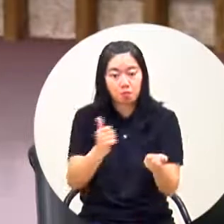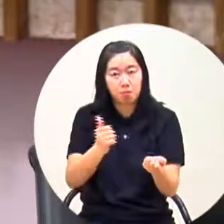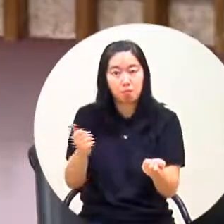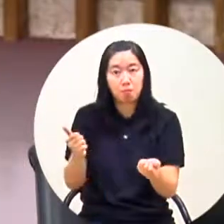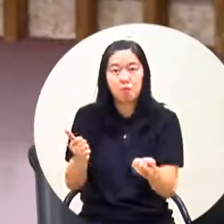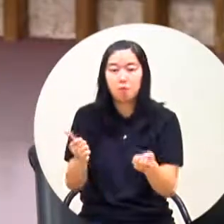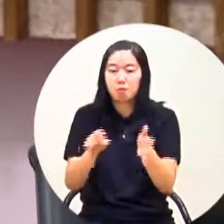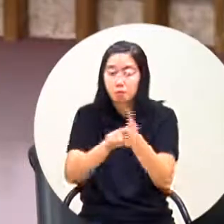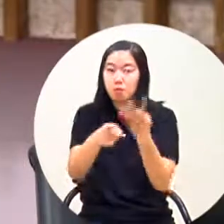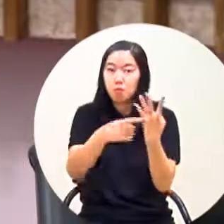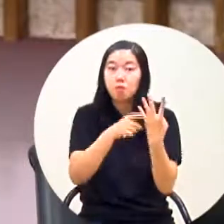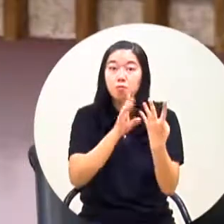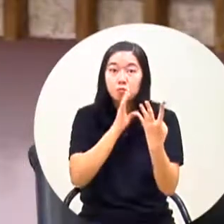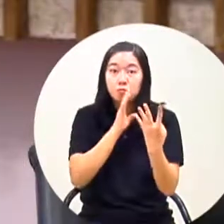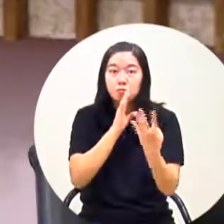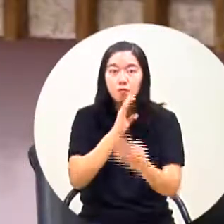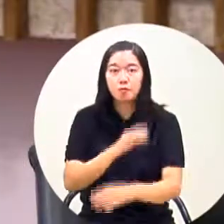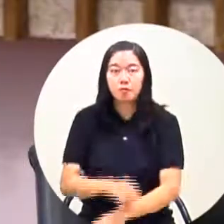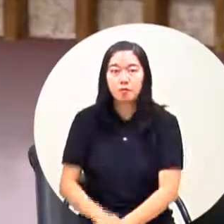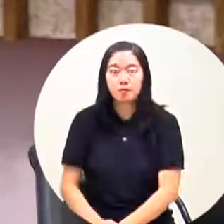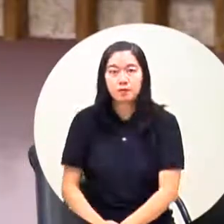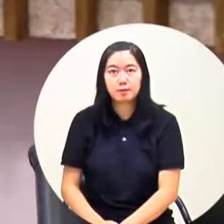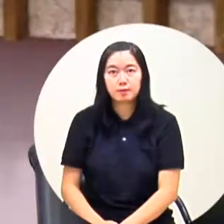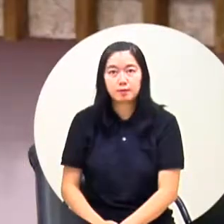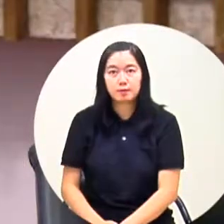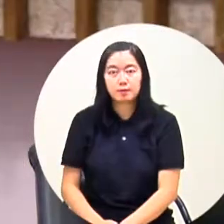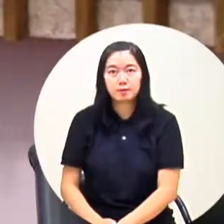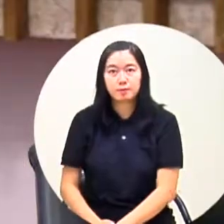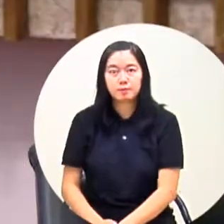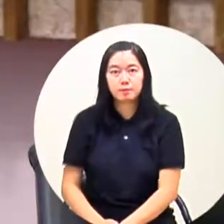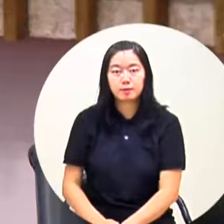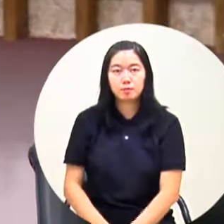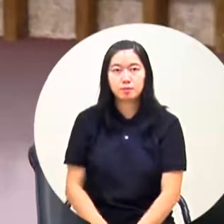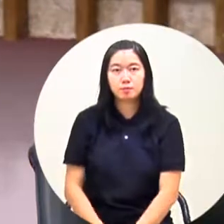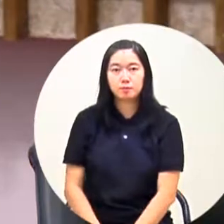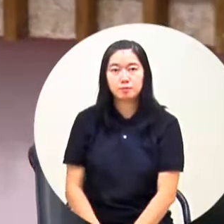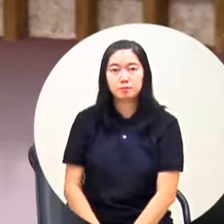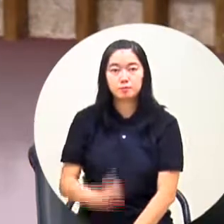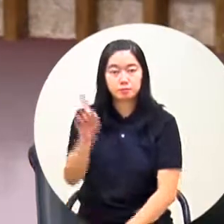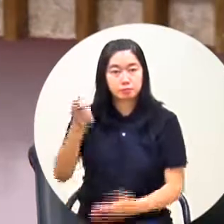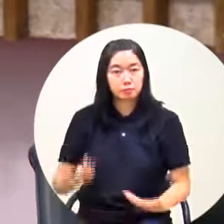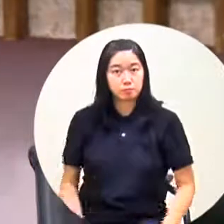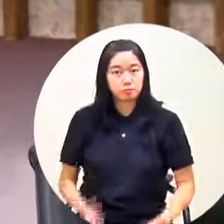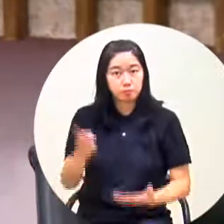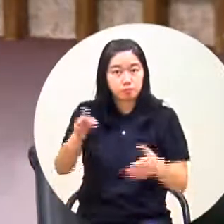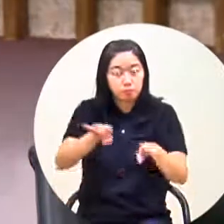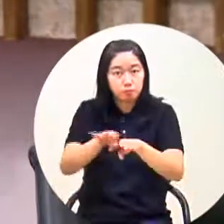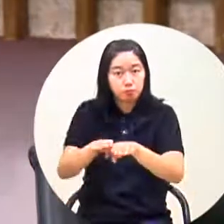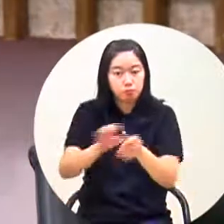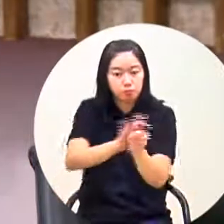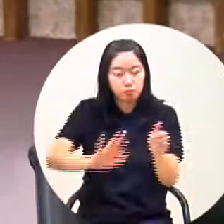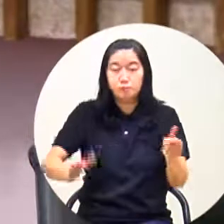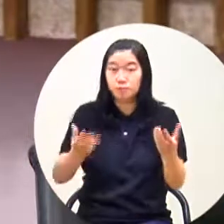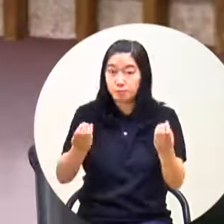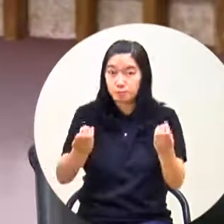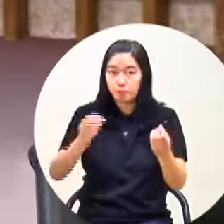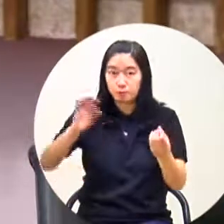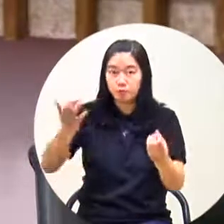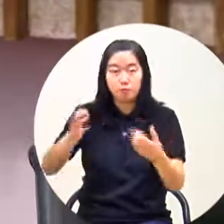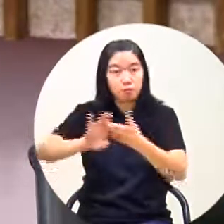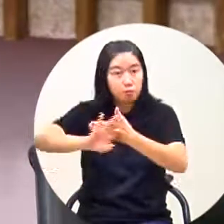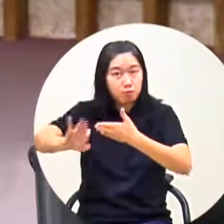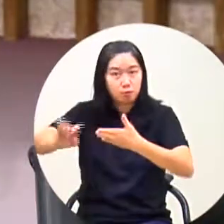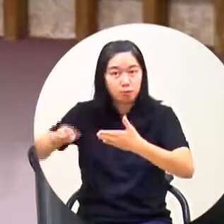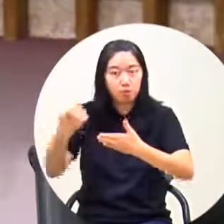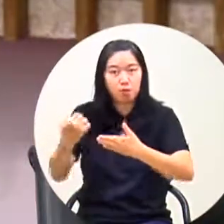医生专业，啊，医生专业吼，伊无受到呢，迄个医疗医疗的这个限制。但是其他会使讲医生